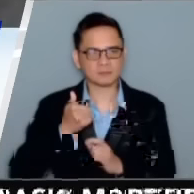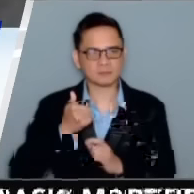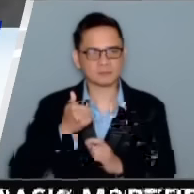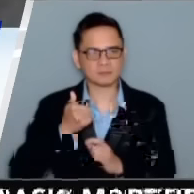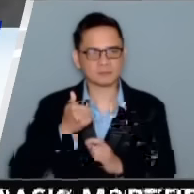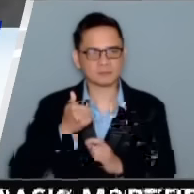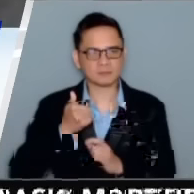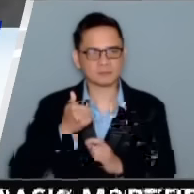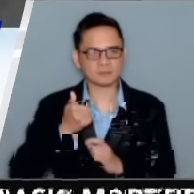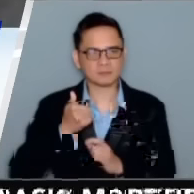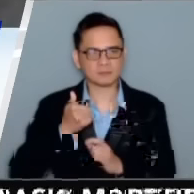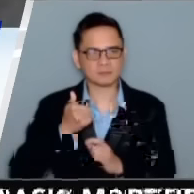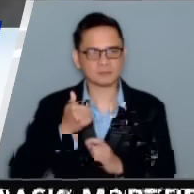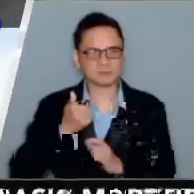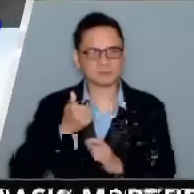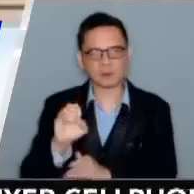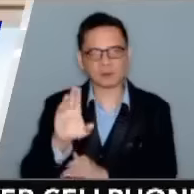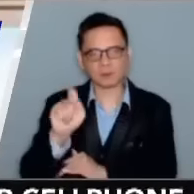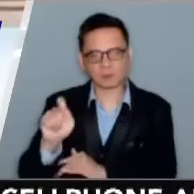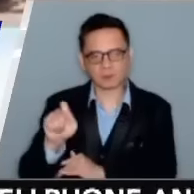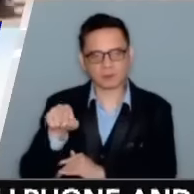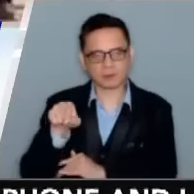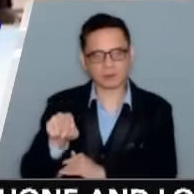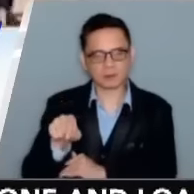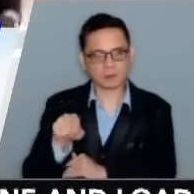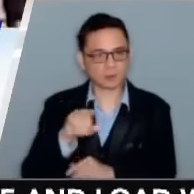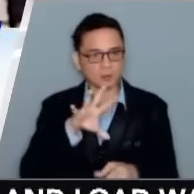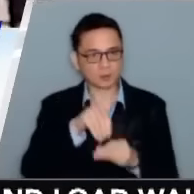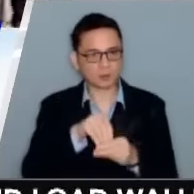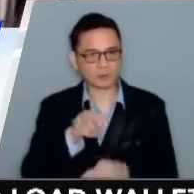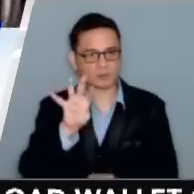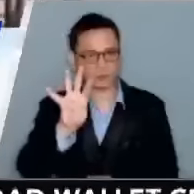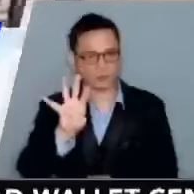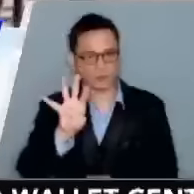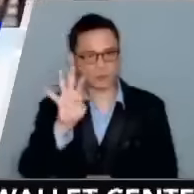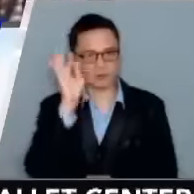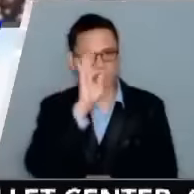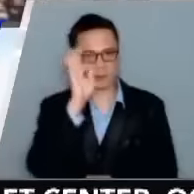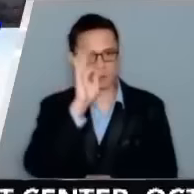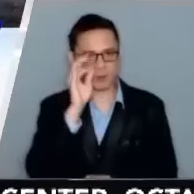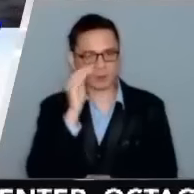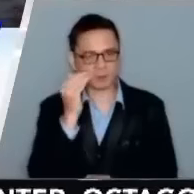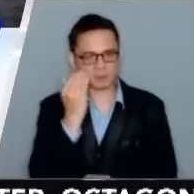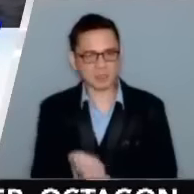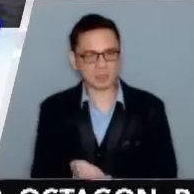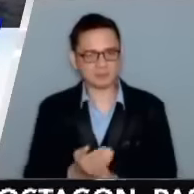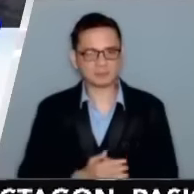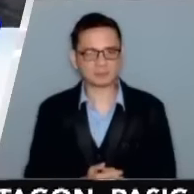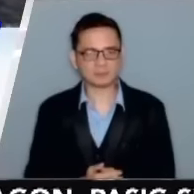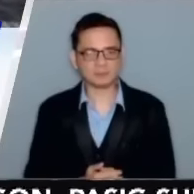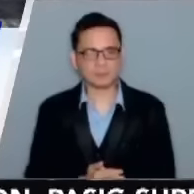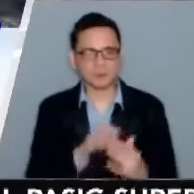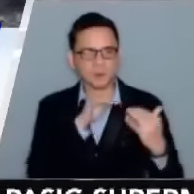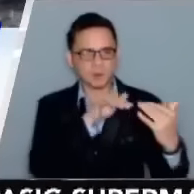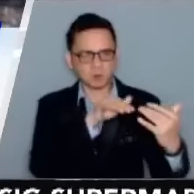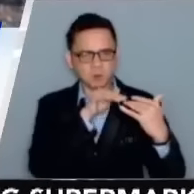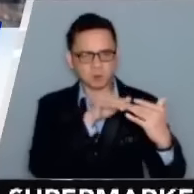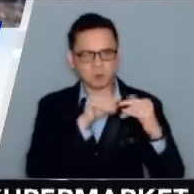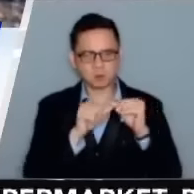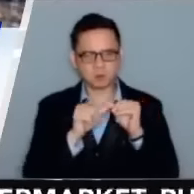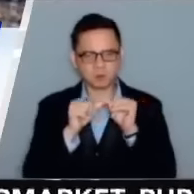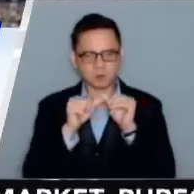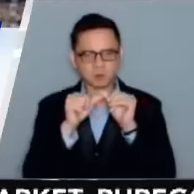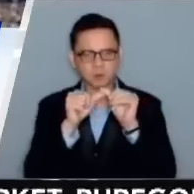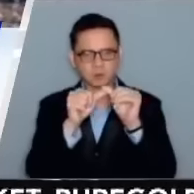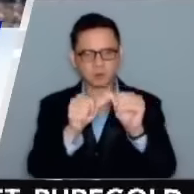Kabilang apat na Pinoy. Napatay man ang Hamas leader, sinabi ng ilang taga-Gaza na hindi pa rin tumitigil ang gulo sa kanilang lugar. Ayon